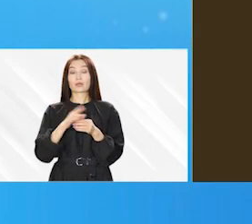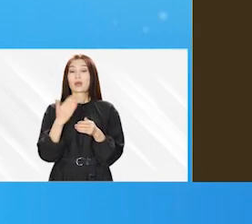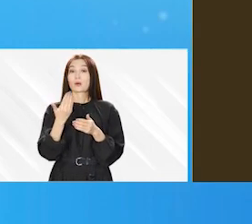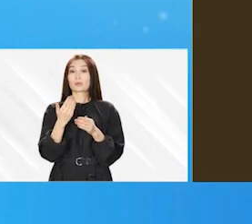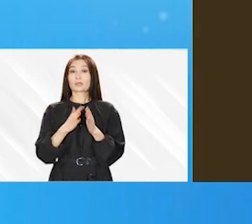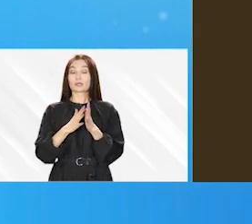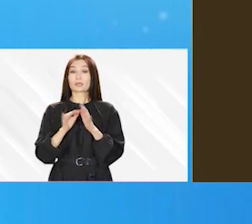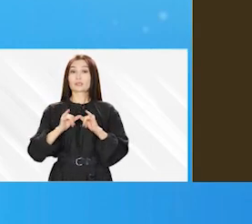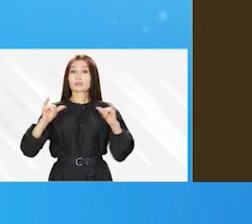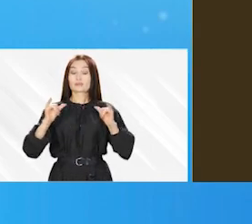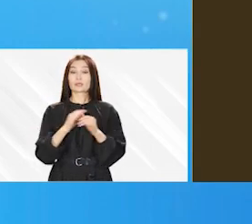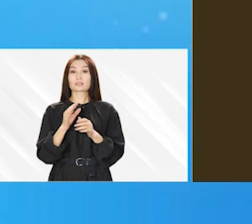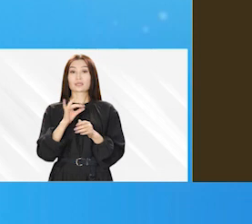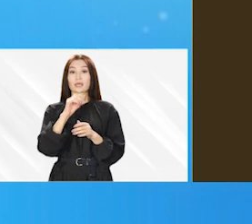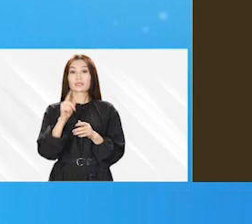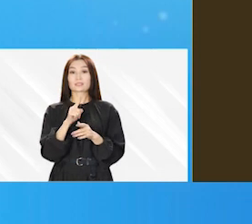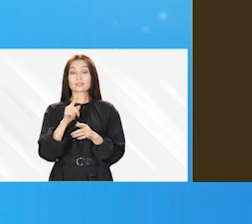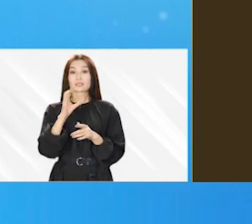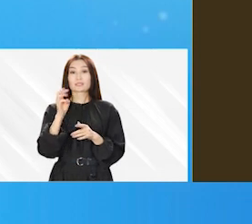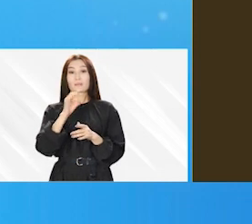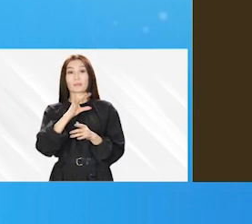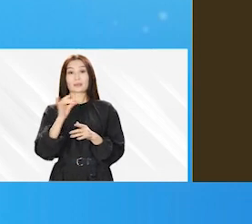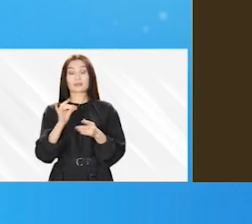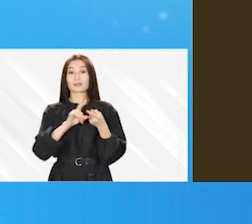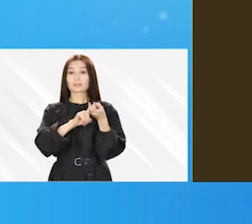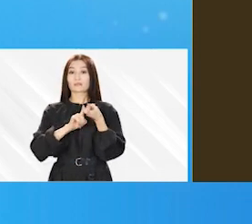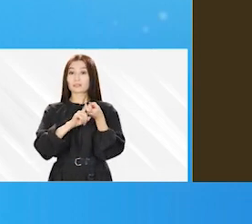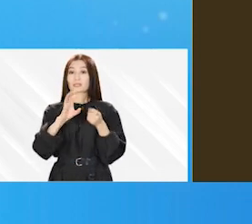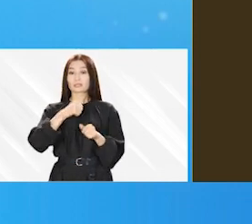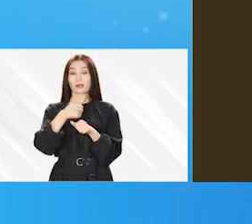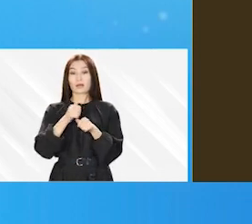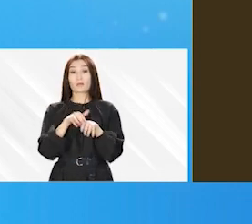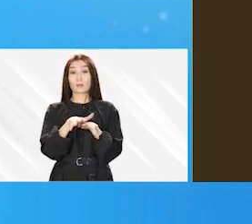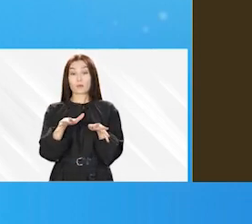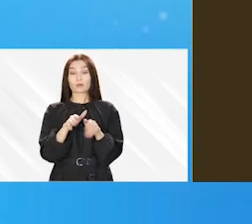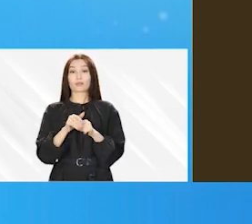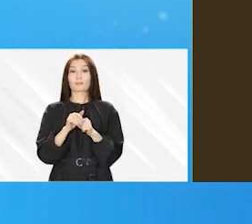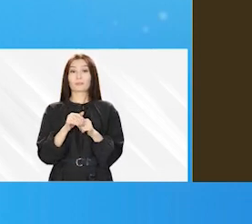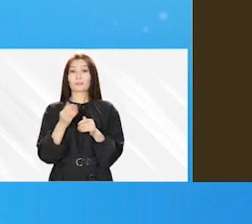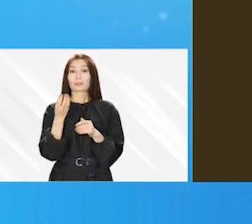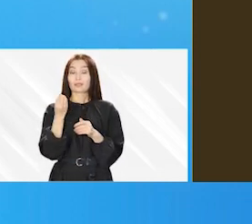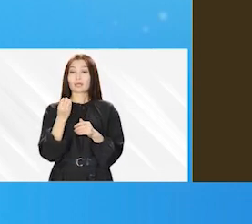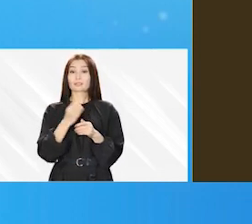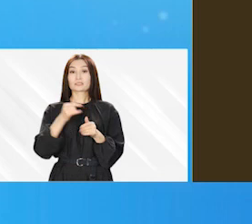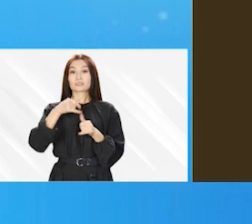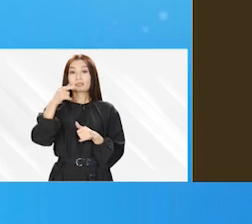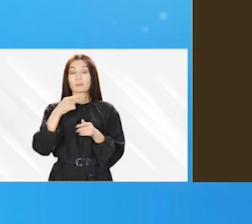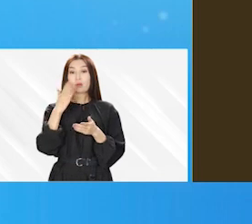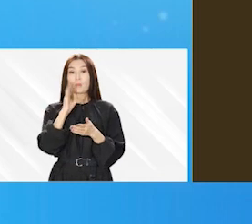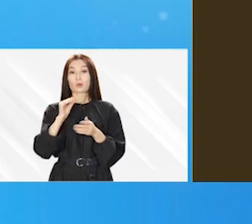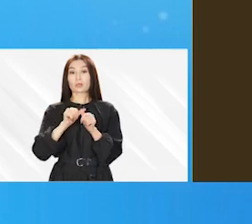развивается из почки зародыша семени и тесно связан с главным корнем кроме того на стебле могут